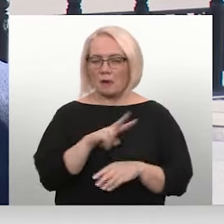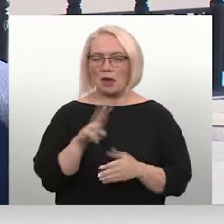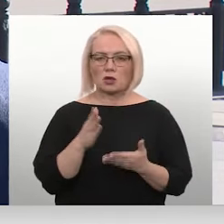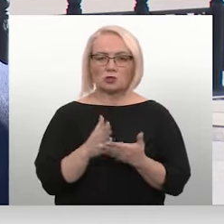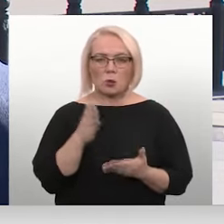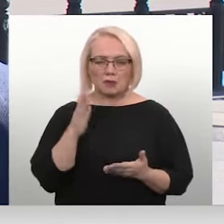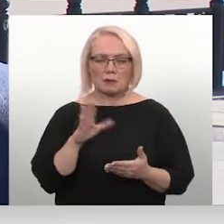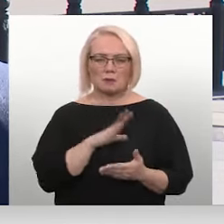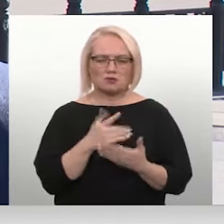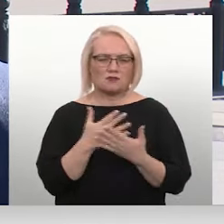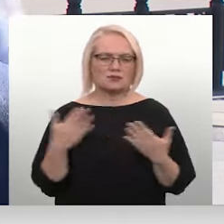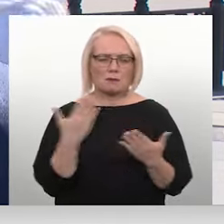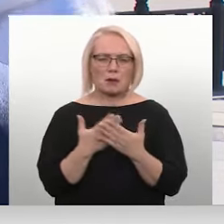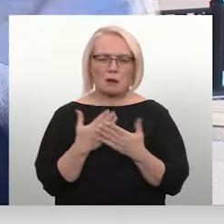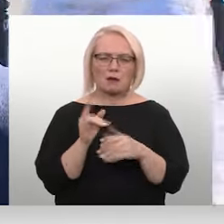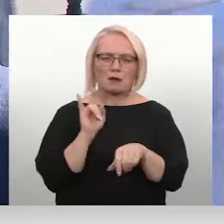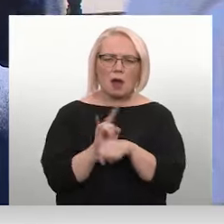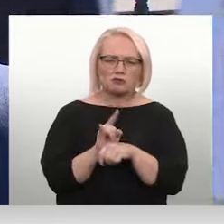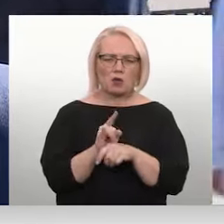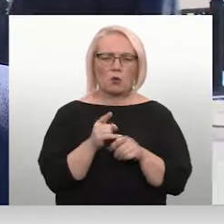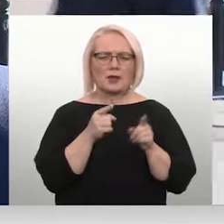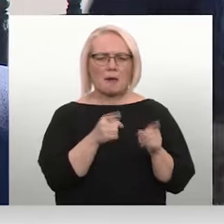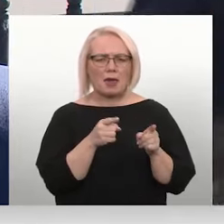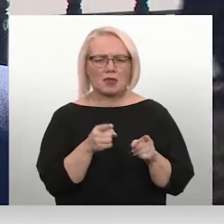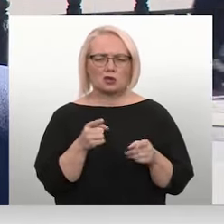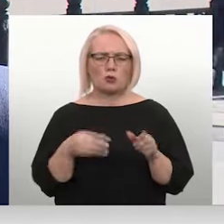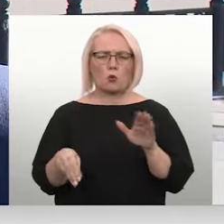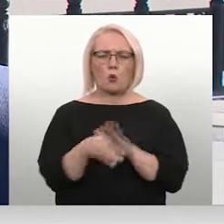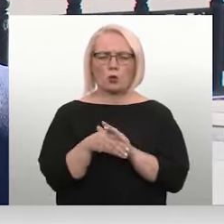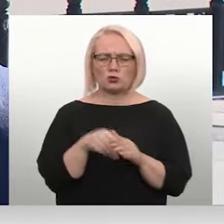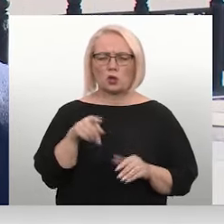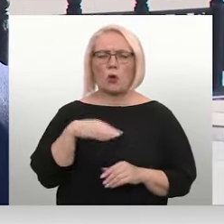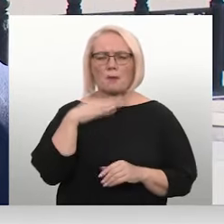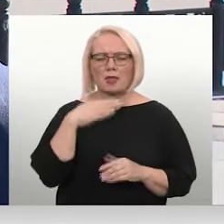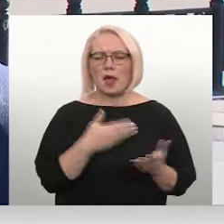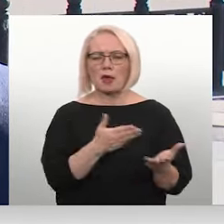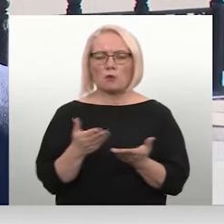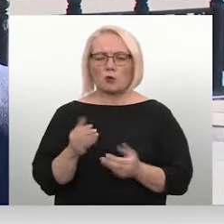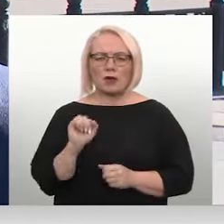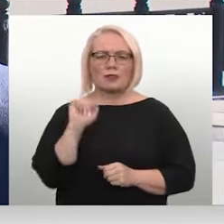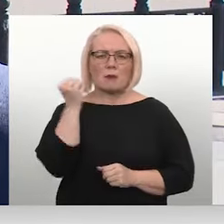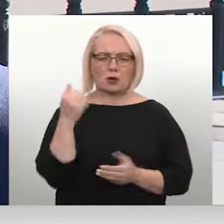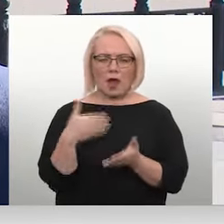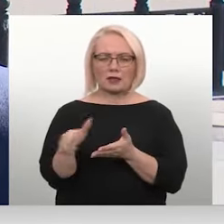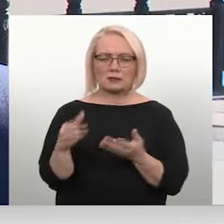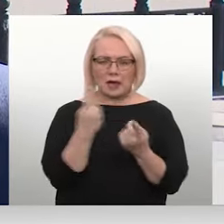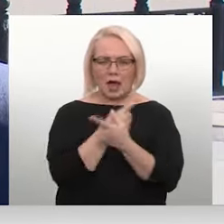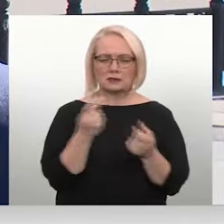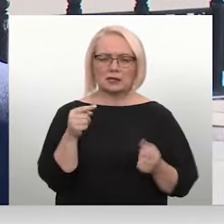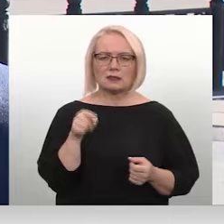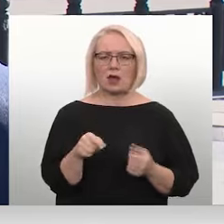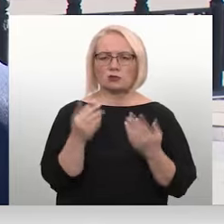bijuši neskaitām piemēri par krāpšanos, iebiedēšanu, kukuļošanu. Ar to ir pietiekami, lai jebkura demokrātija atteiktos atzīt šādus